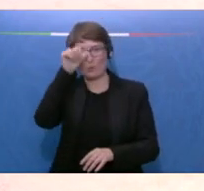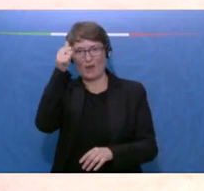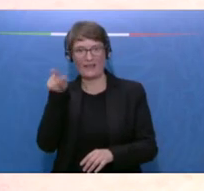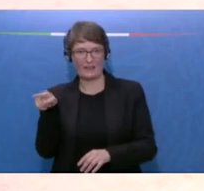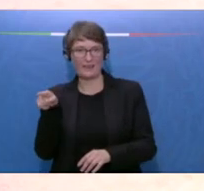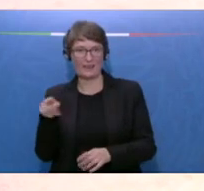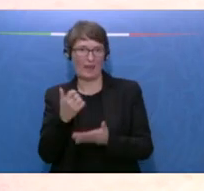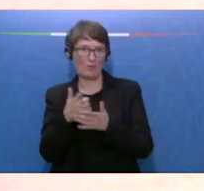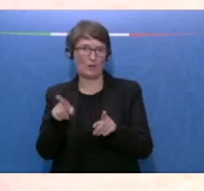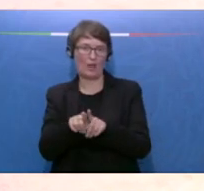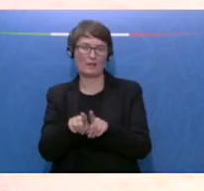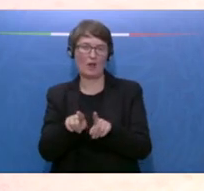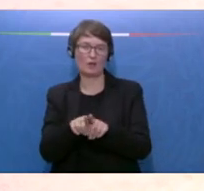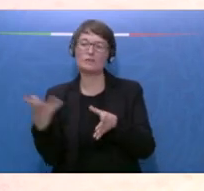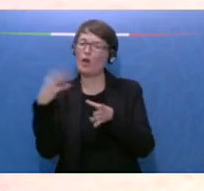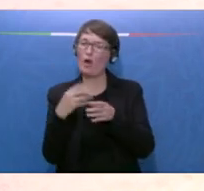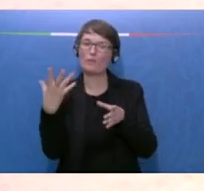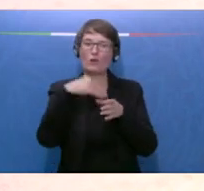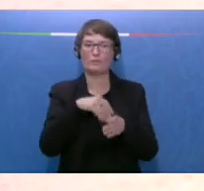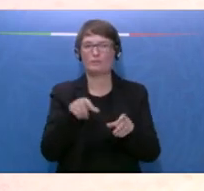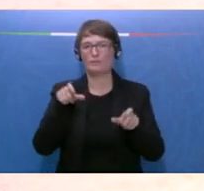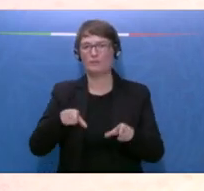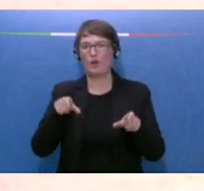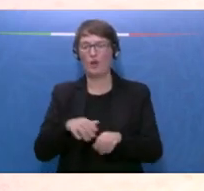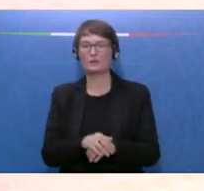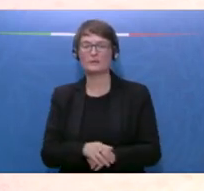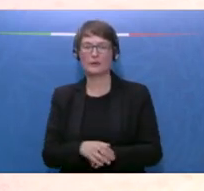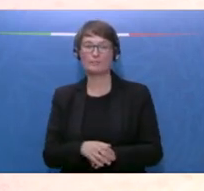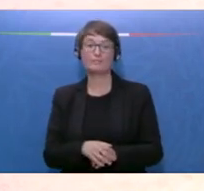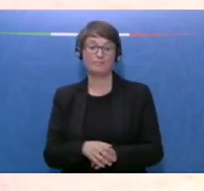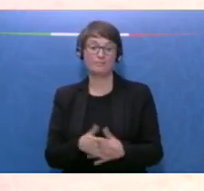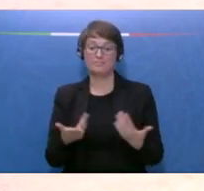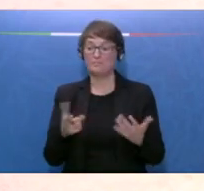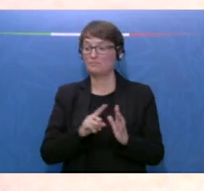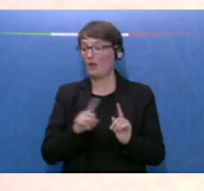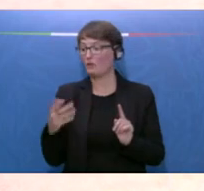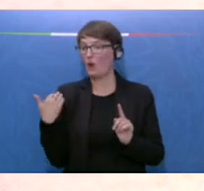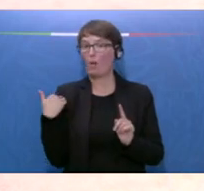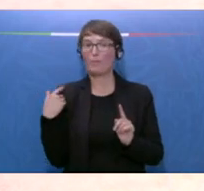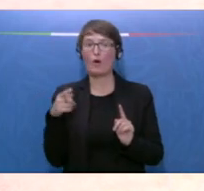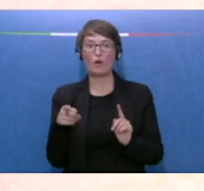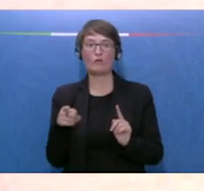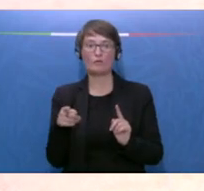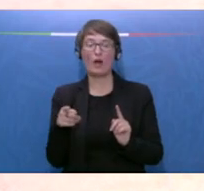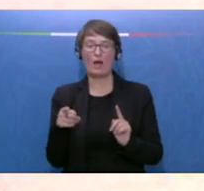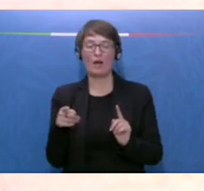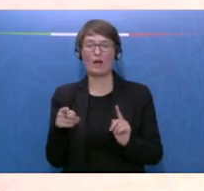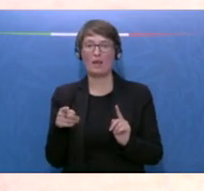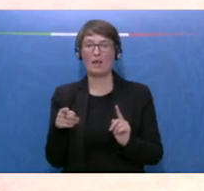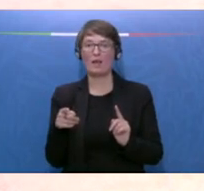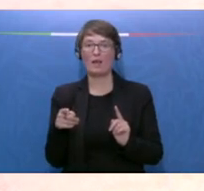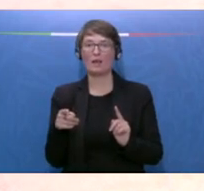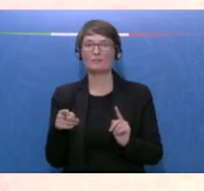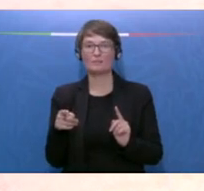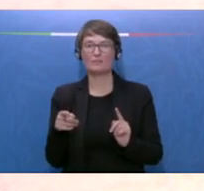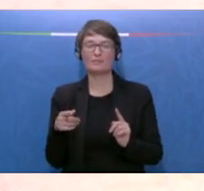ormai è un'altra cosa che non era per niente scontata fino a poco tempo fa è che tutti